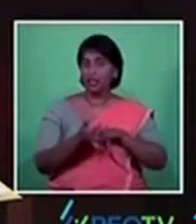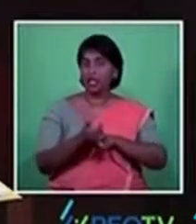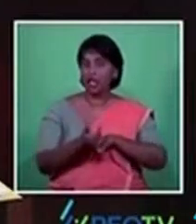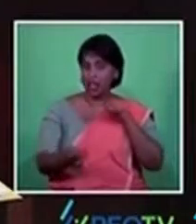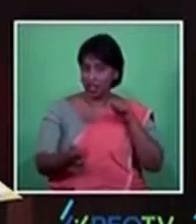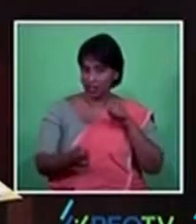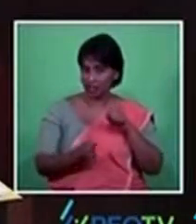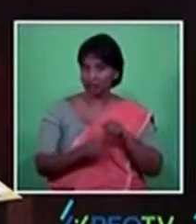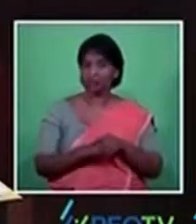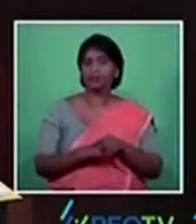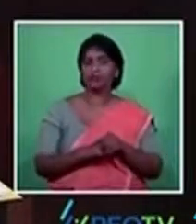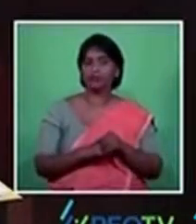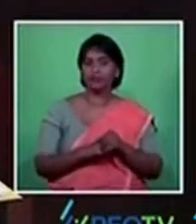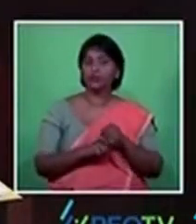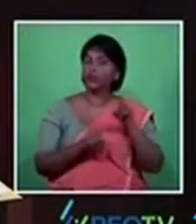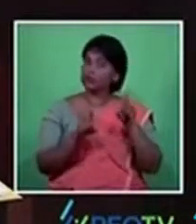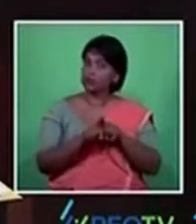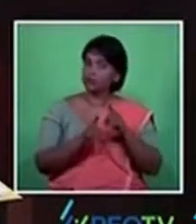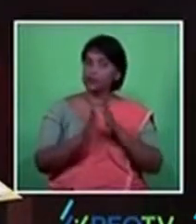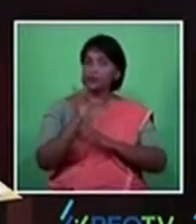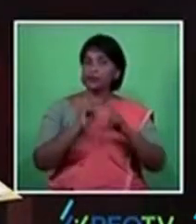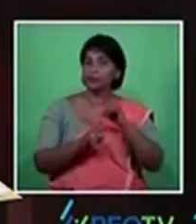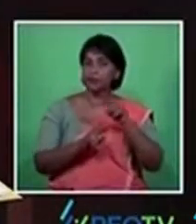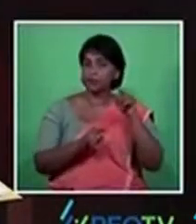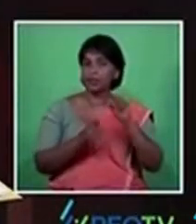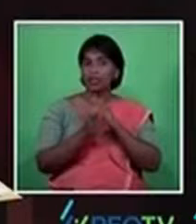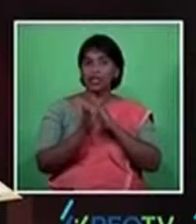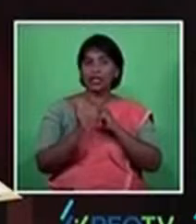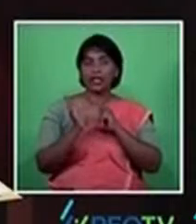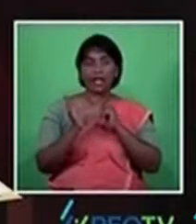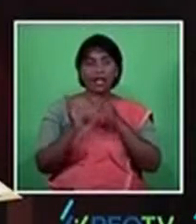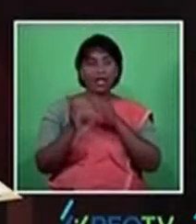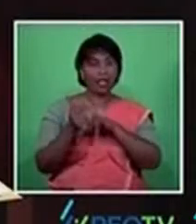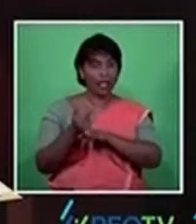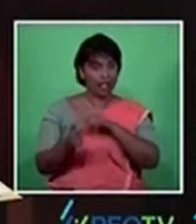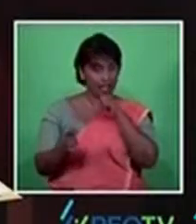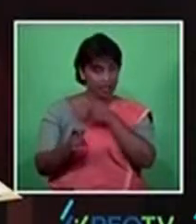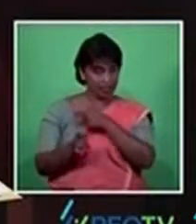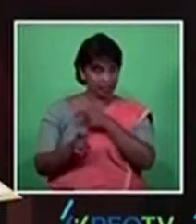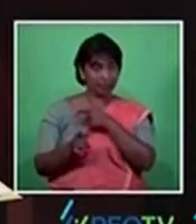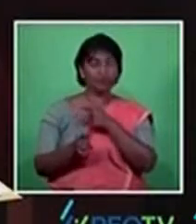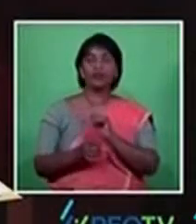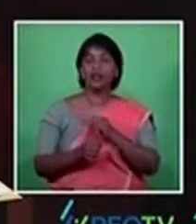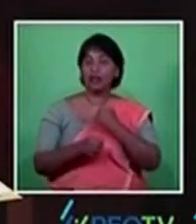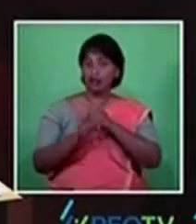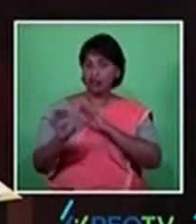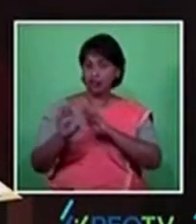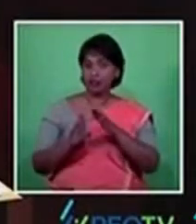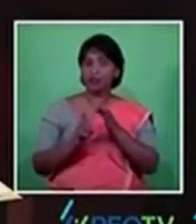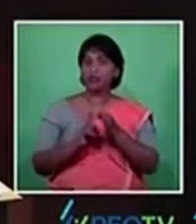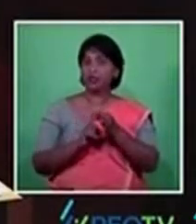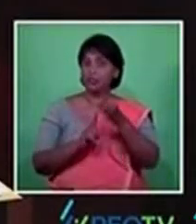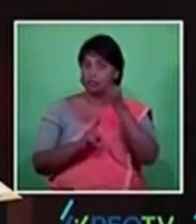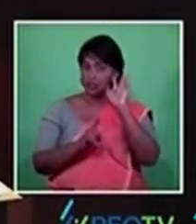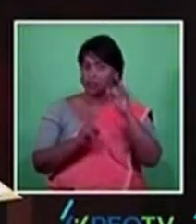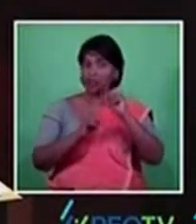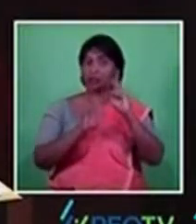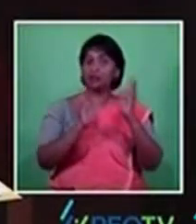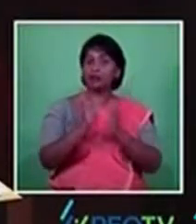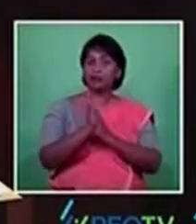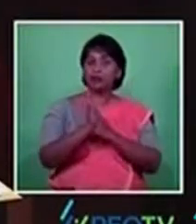ලේකම්වරයා ඒ වගේම අමාත්‍යංශයේ හපුහින්න ලේකම්වරයා එයා ඉන්නේ ජනාධිපතිටයි